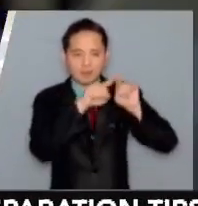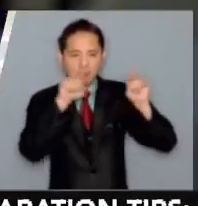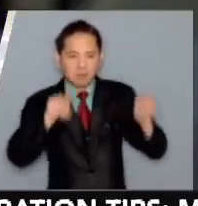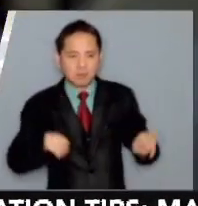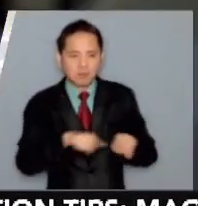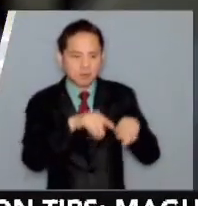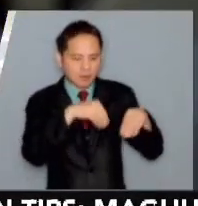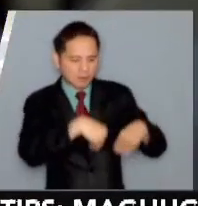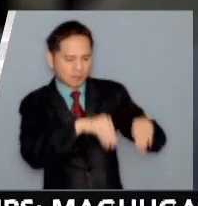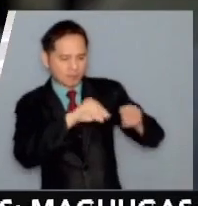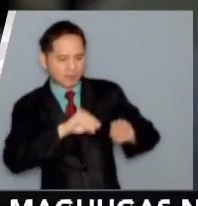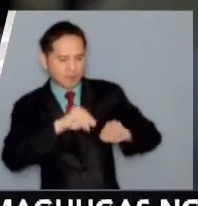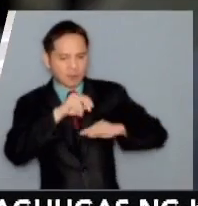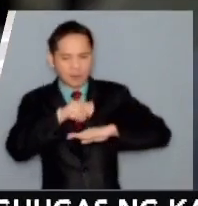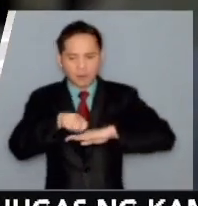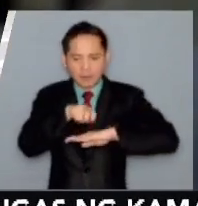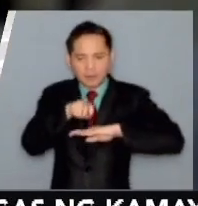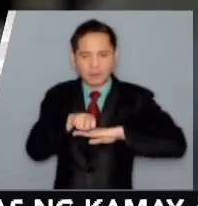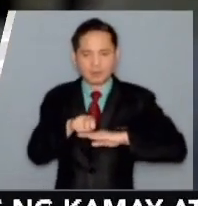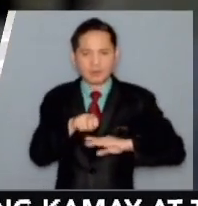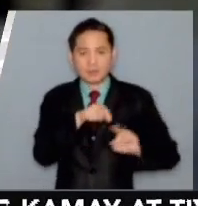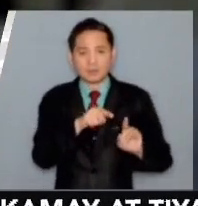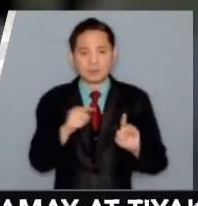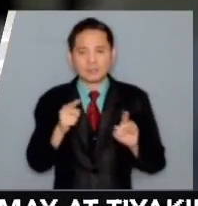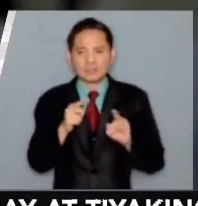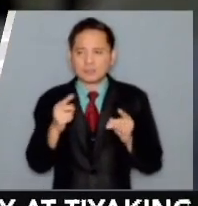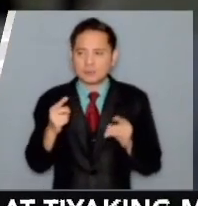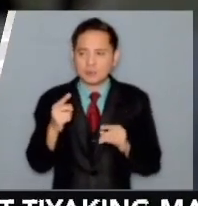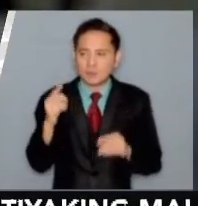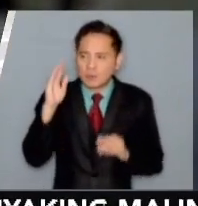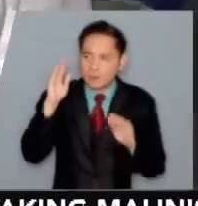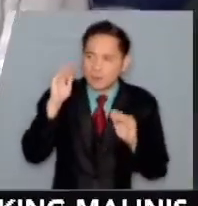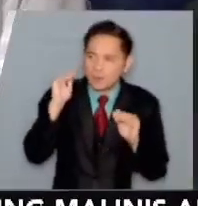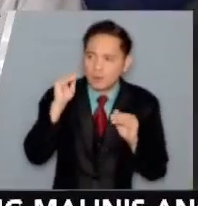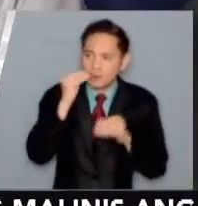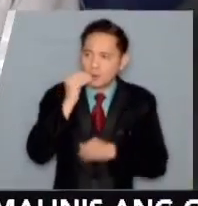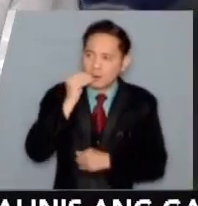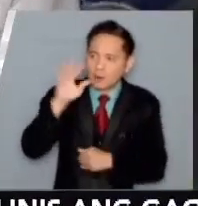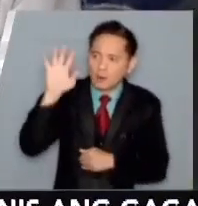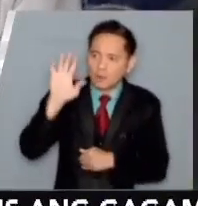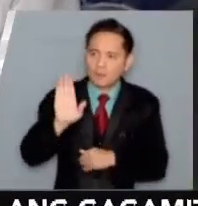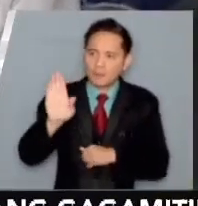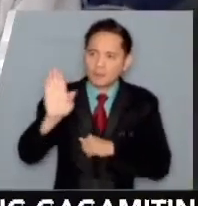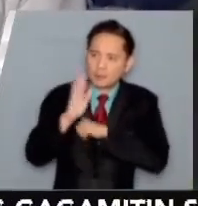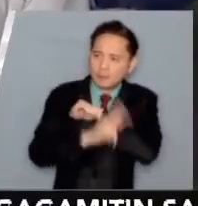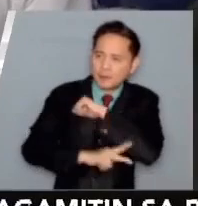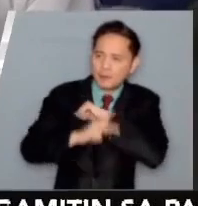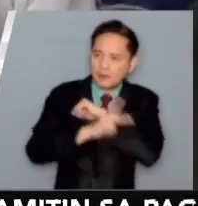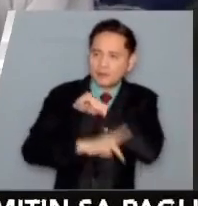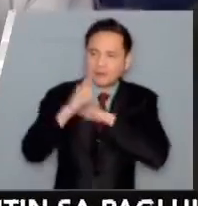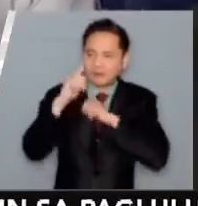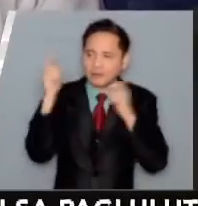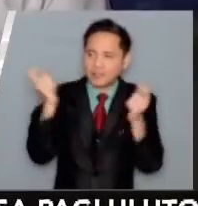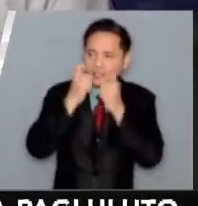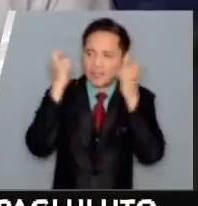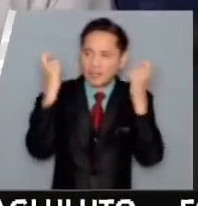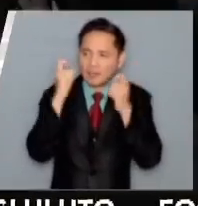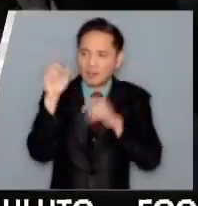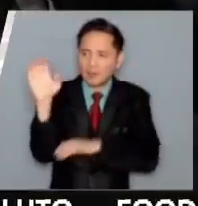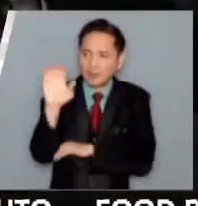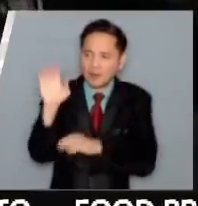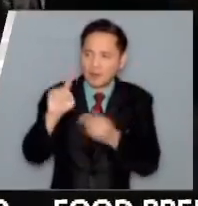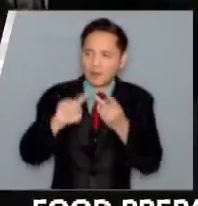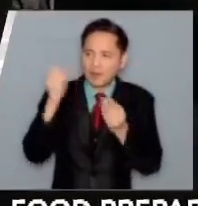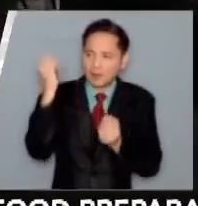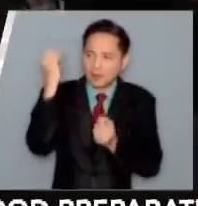ang mga nagnanais umuwi sa kanikanilang mga probinsya para doon magdiwang ng Pasko at Bagong Taon. May mga pasaherong